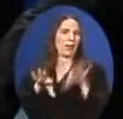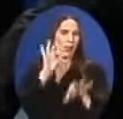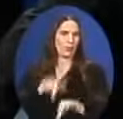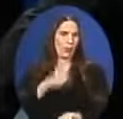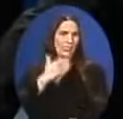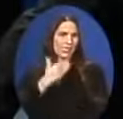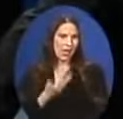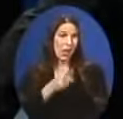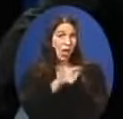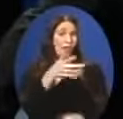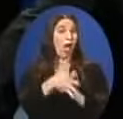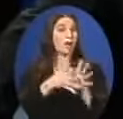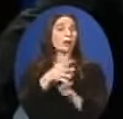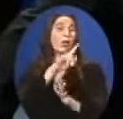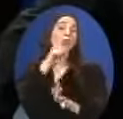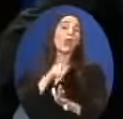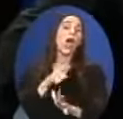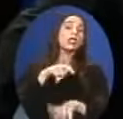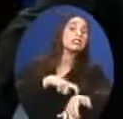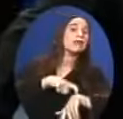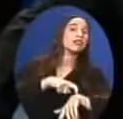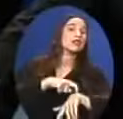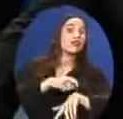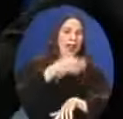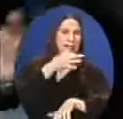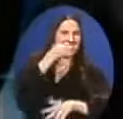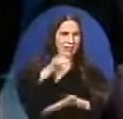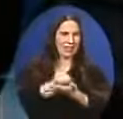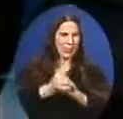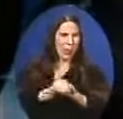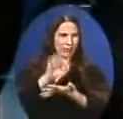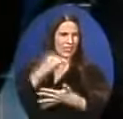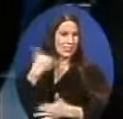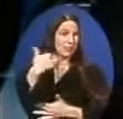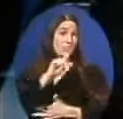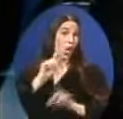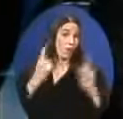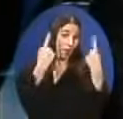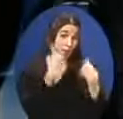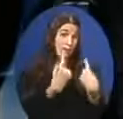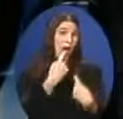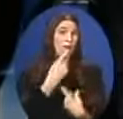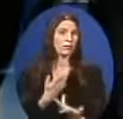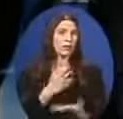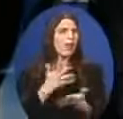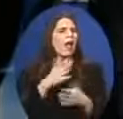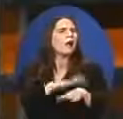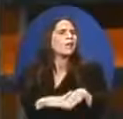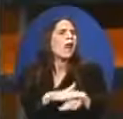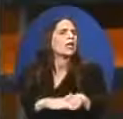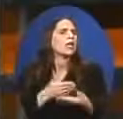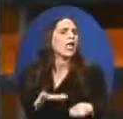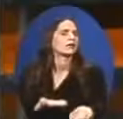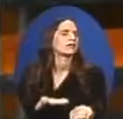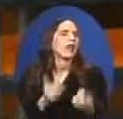אמרת, כנראה יכול להיות שהעיתוי של מסיבת העיתונאים של ציפי לבני הוא לא מקרי. איך אתה מרגיע אותה? תראה,